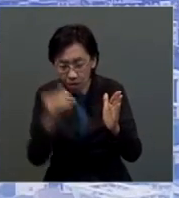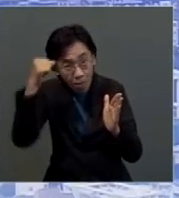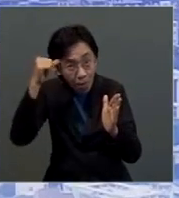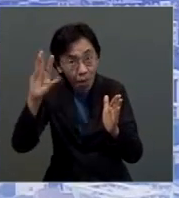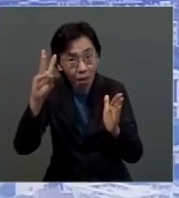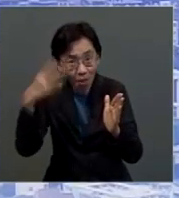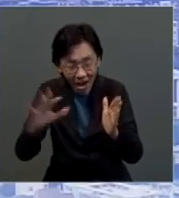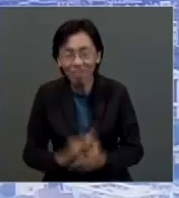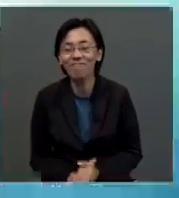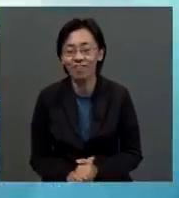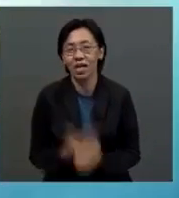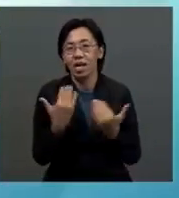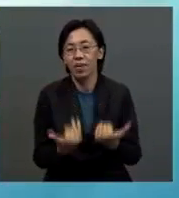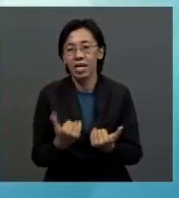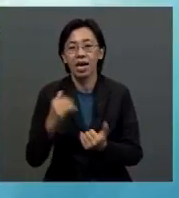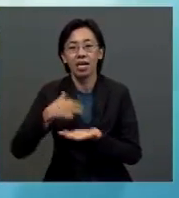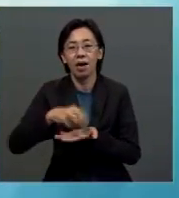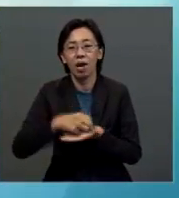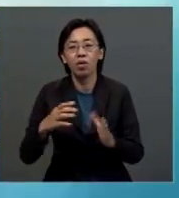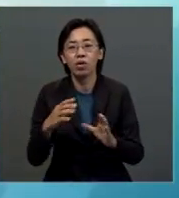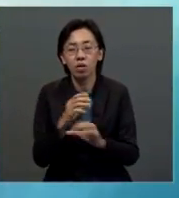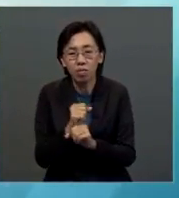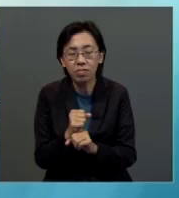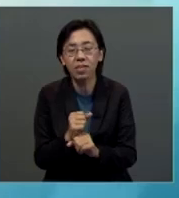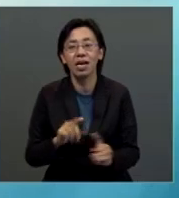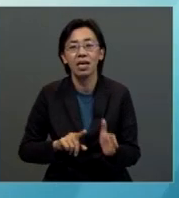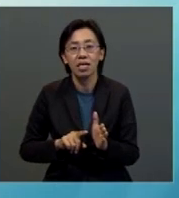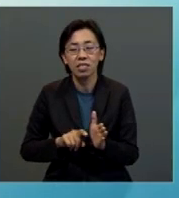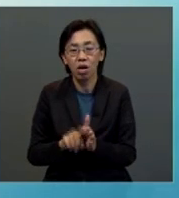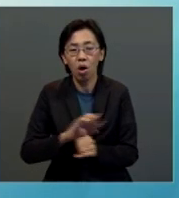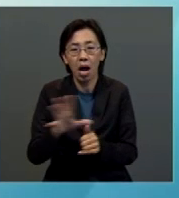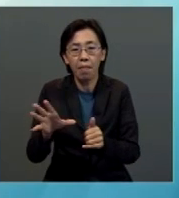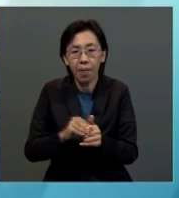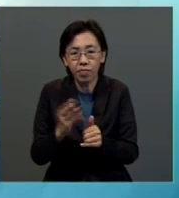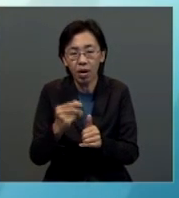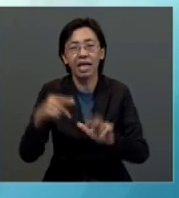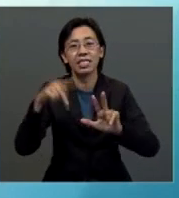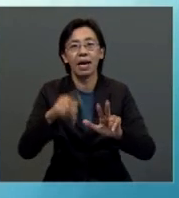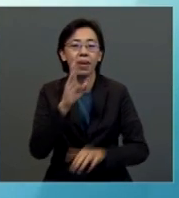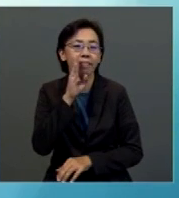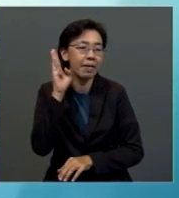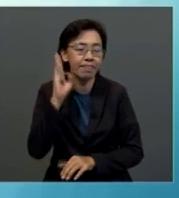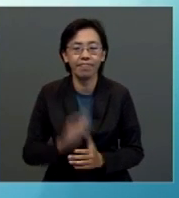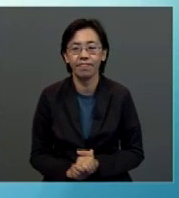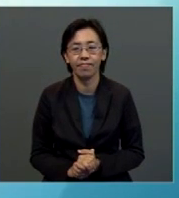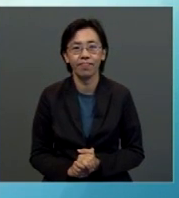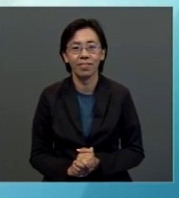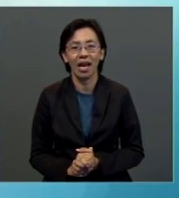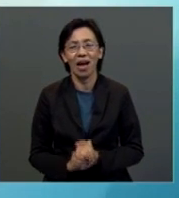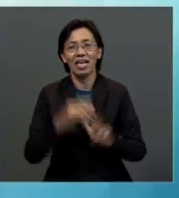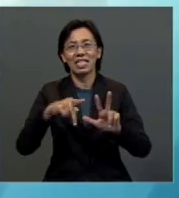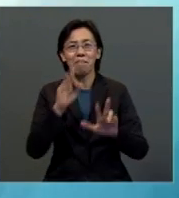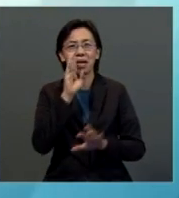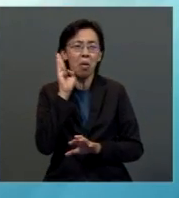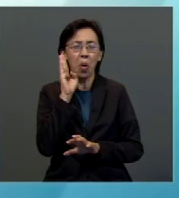วันนี้มีรายงานผู้ป่วยยืนยันสะสมไปอยู่ที่ 3,000 ท้วนๆเลขจะเรียกว่าสวยก็ไม่อยากจะ